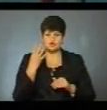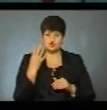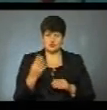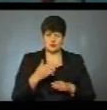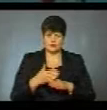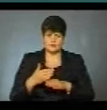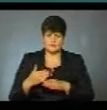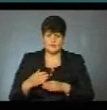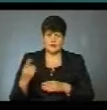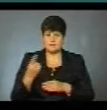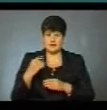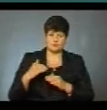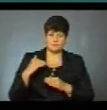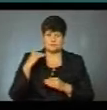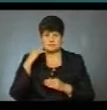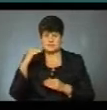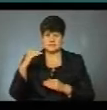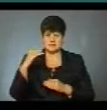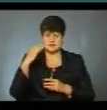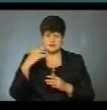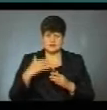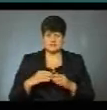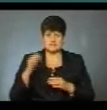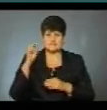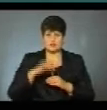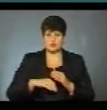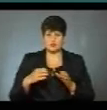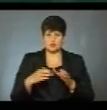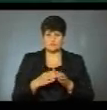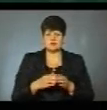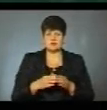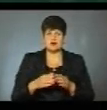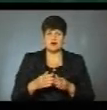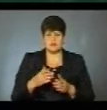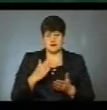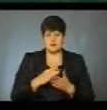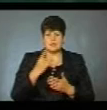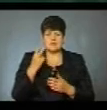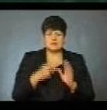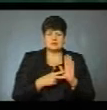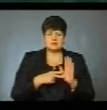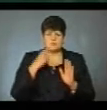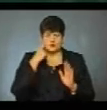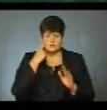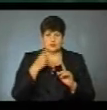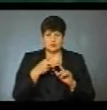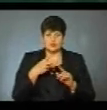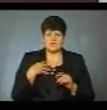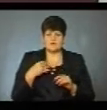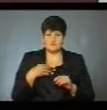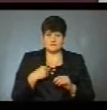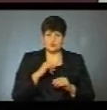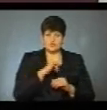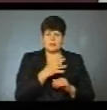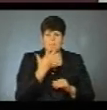тернопільська команда на першому місці турнірної таблиці західної групи з активом 7 очок. На другому місці – львівська «Ківсполітехніка», у